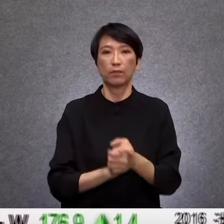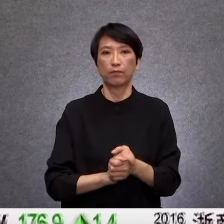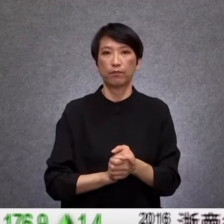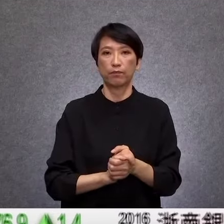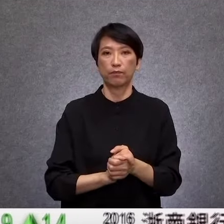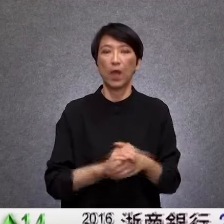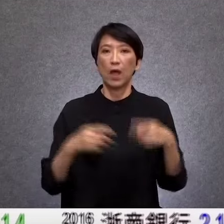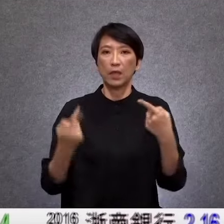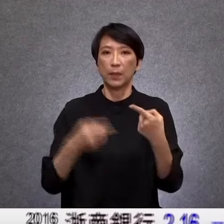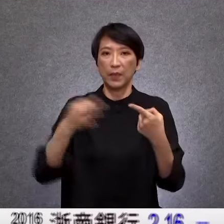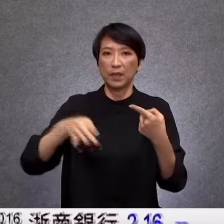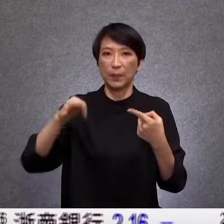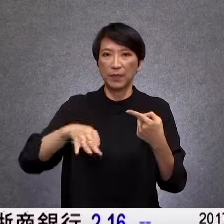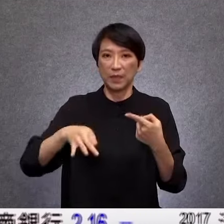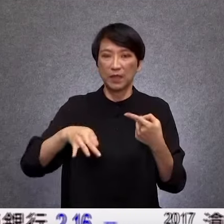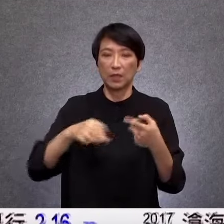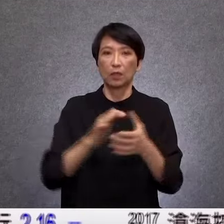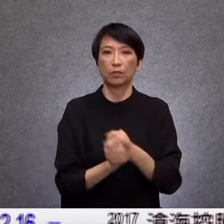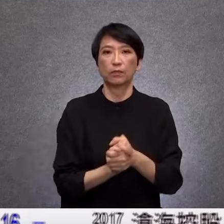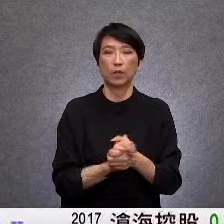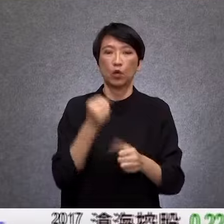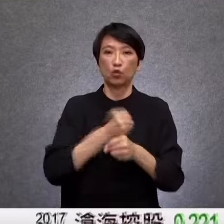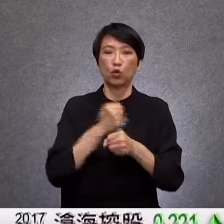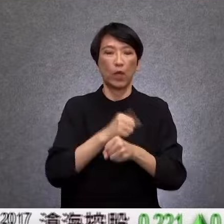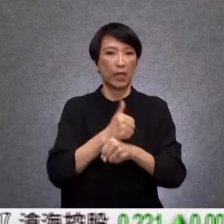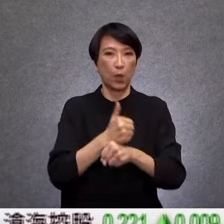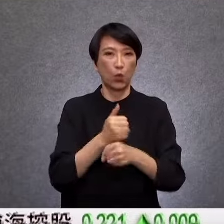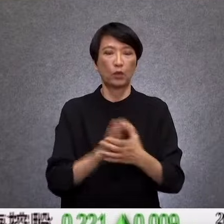資400多億，喺呢度咧會創造